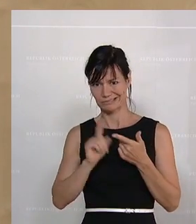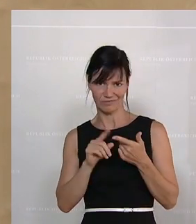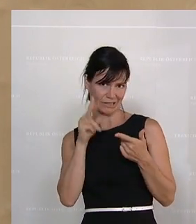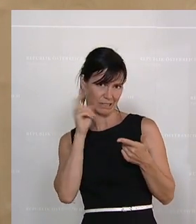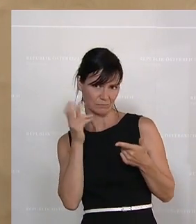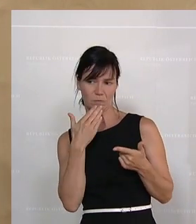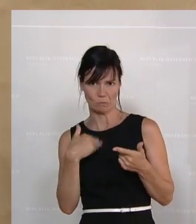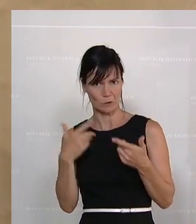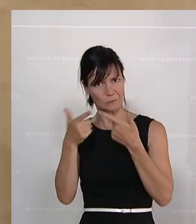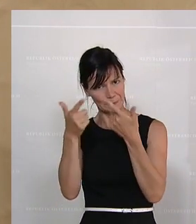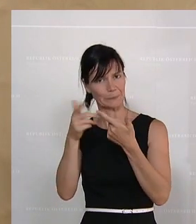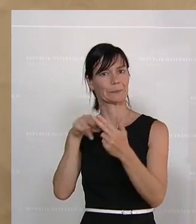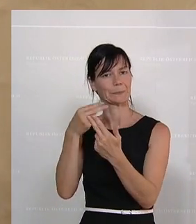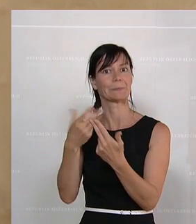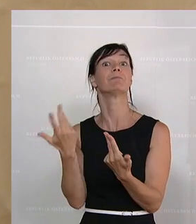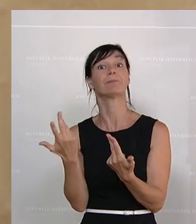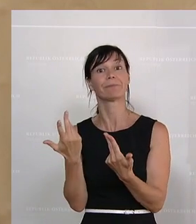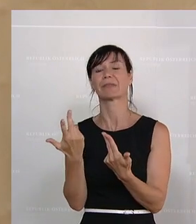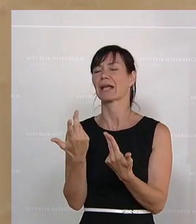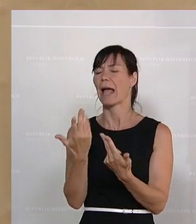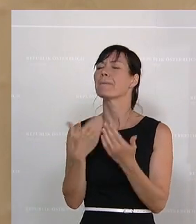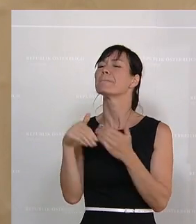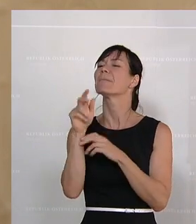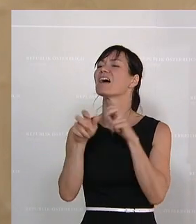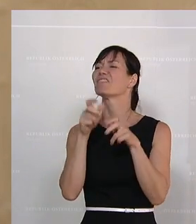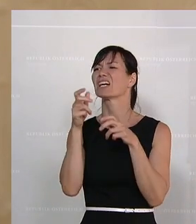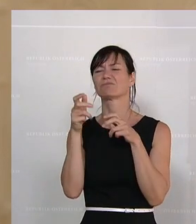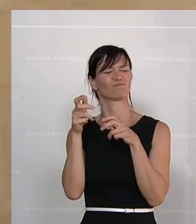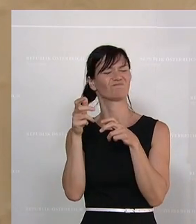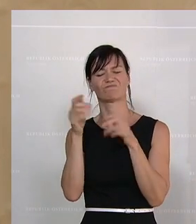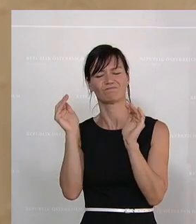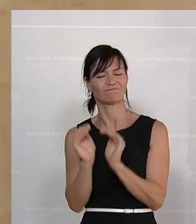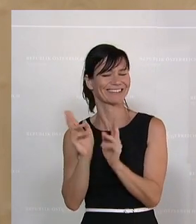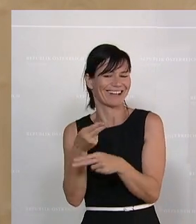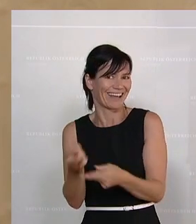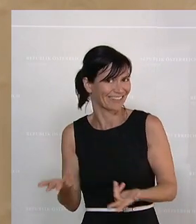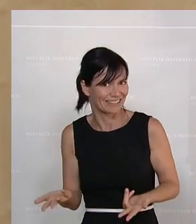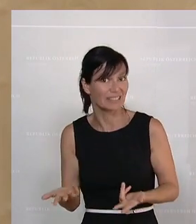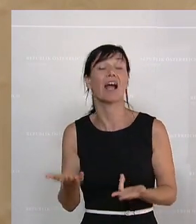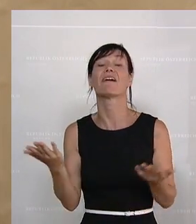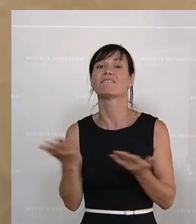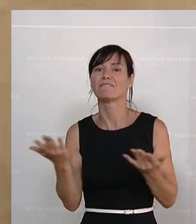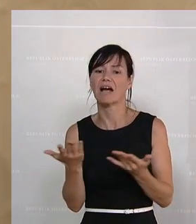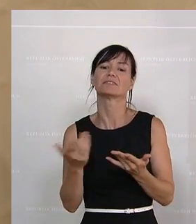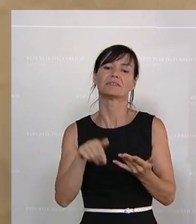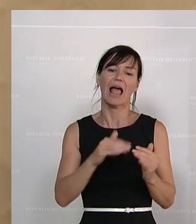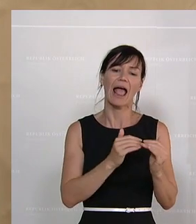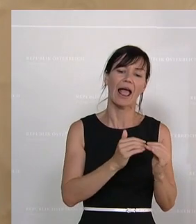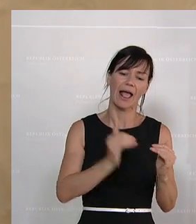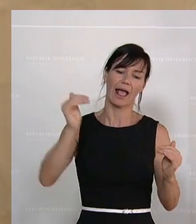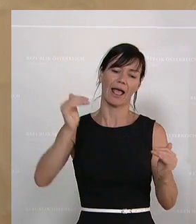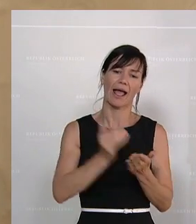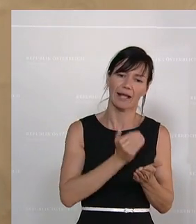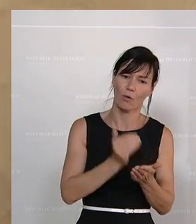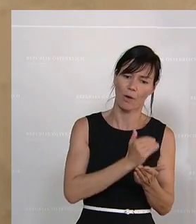natürlich darauf geschaut haben auch dass wir mit eine mehrwertsteuersenkung nicht möglich gewesen dass wir gestaffelt die einkommen unterstützen nämlich erinnert die quasi geringe